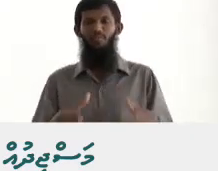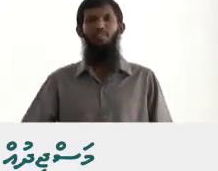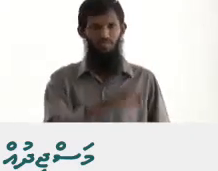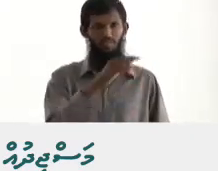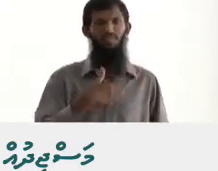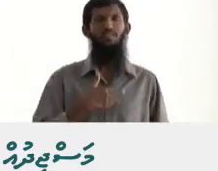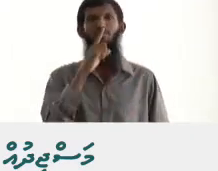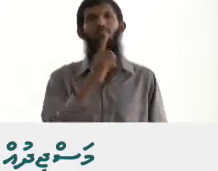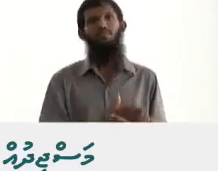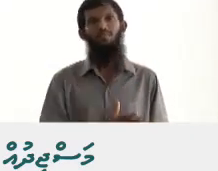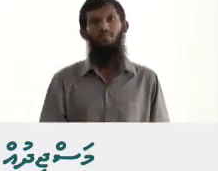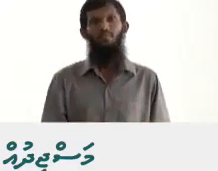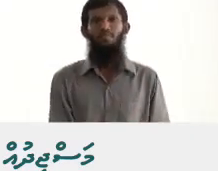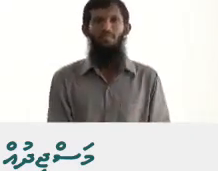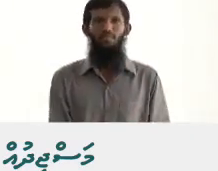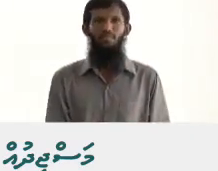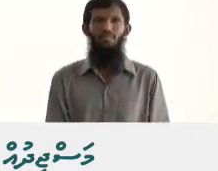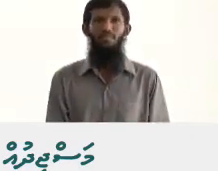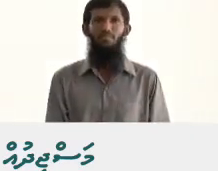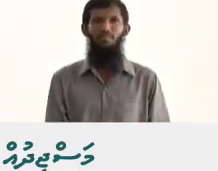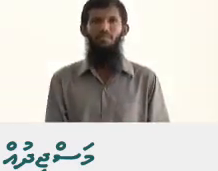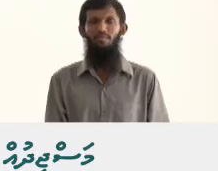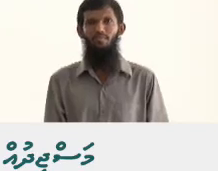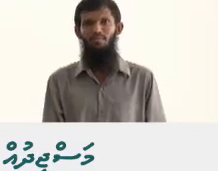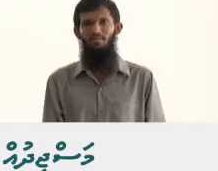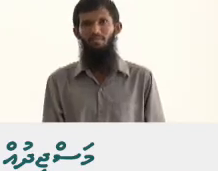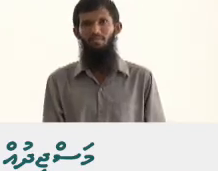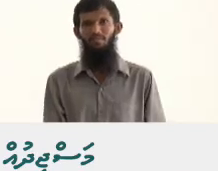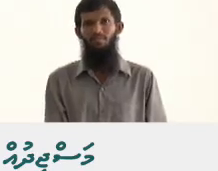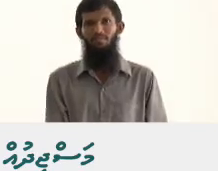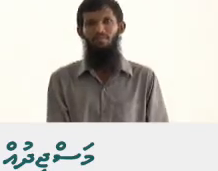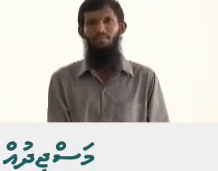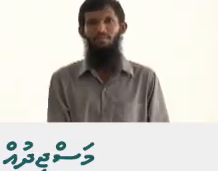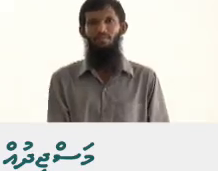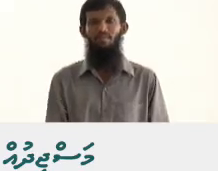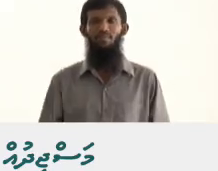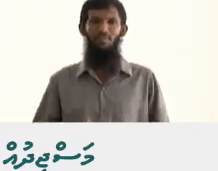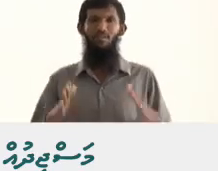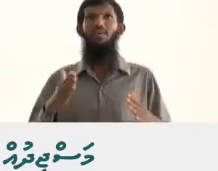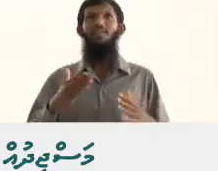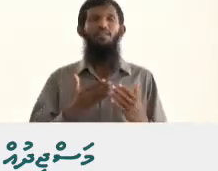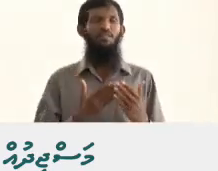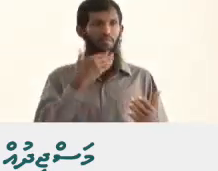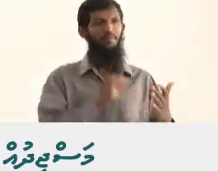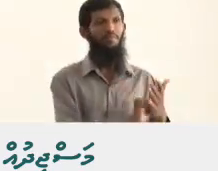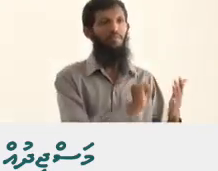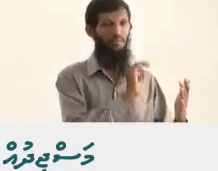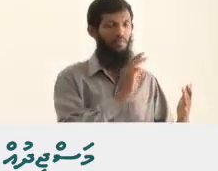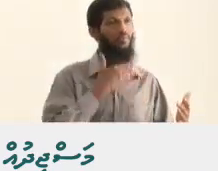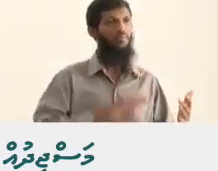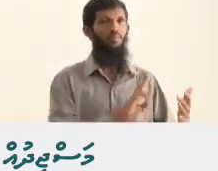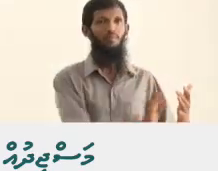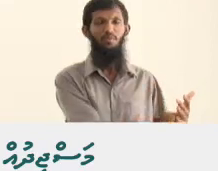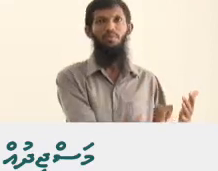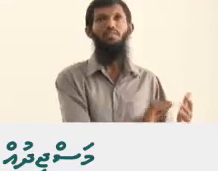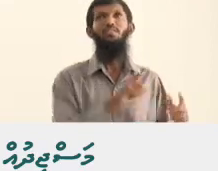viraskala ko ekalaange matta salawata ay salama ay baraka illabande salawata ay salamuga